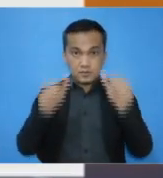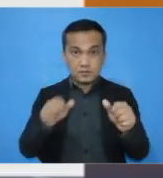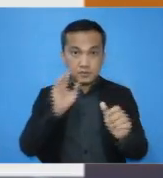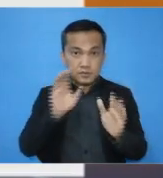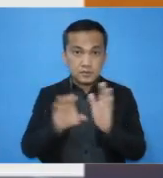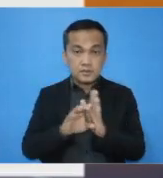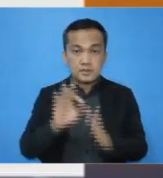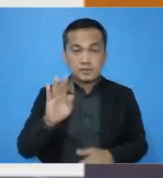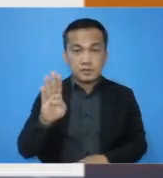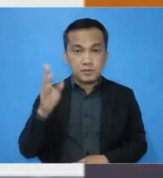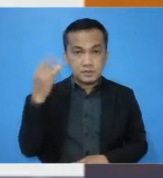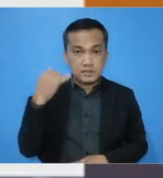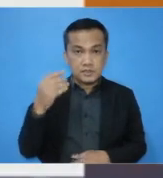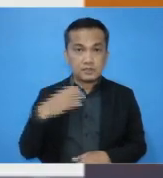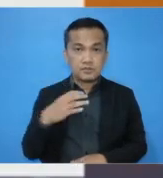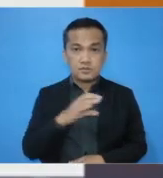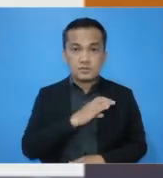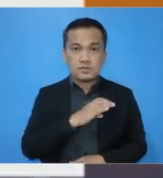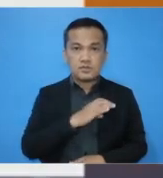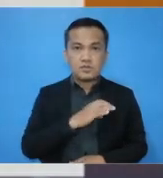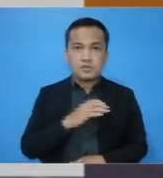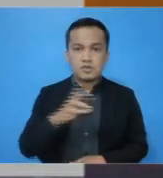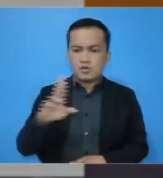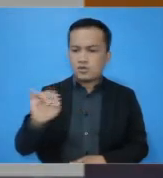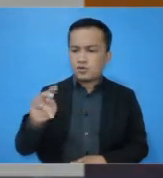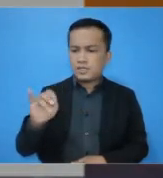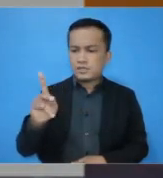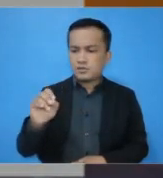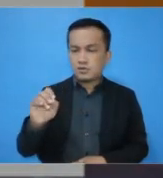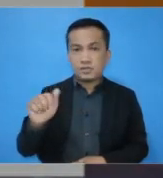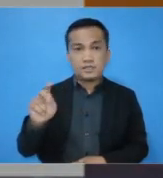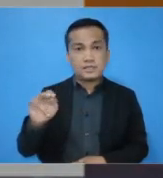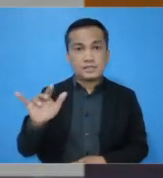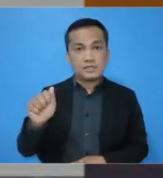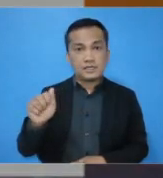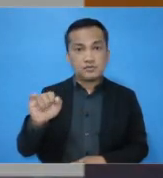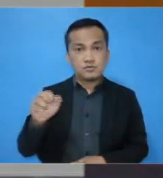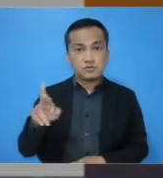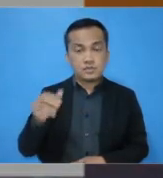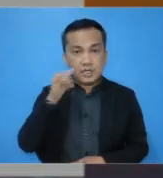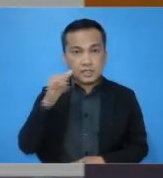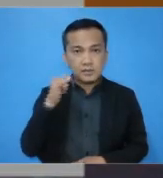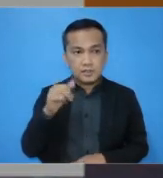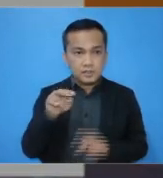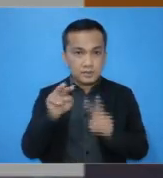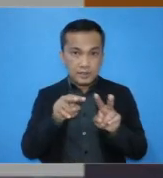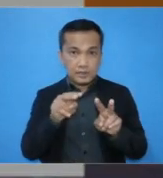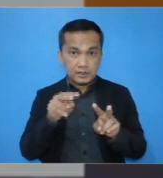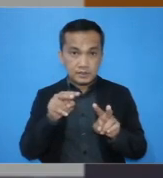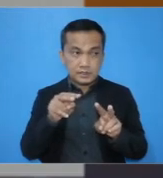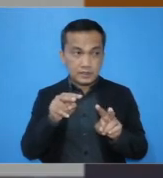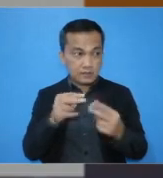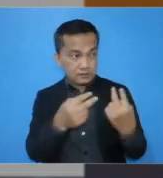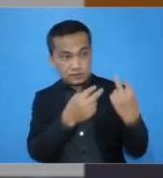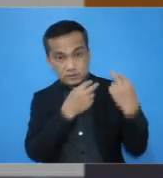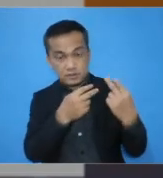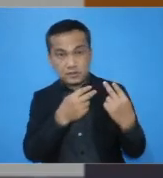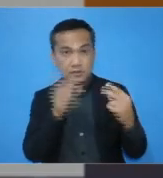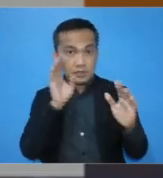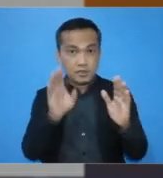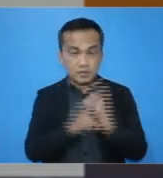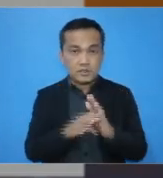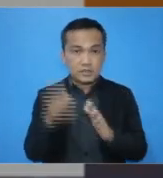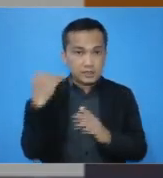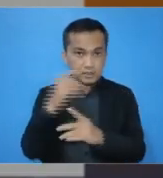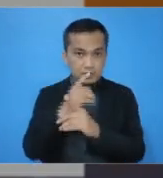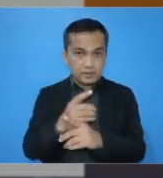dating Congressman Rolando Andaya Jr. kahapon. Makikita sa likuran niya si dating Defense Secretary Gibo Teodoro na tumakbo